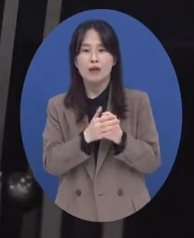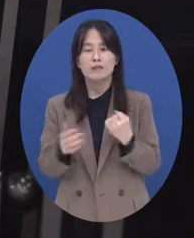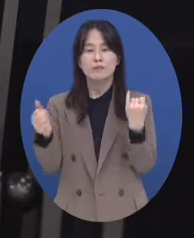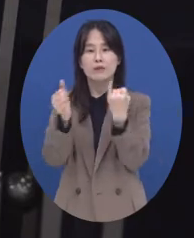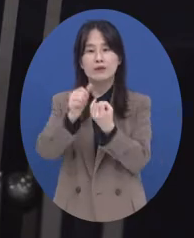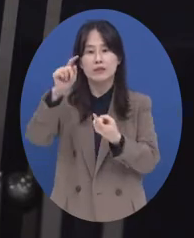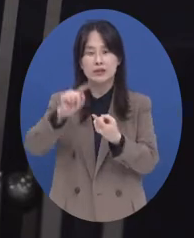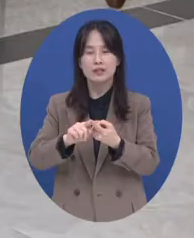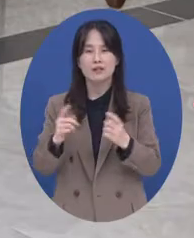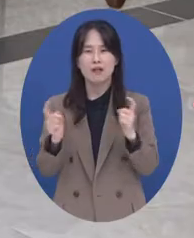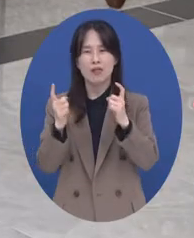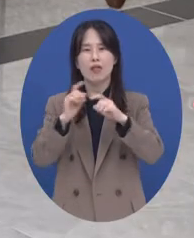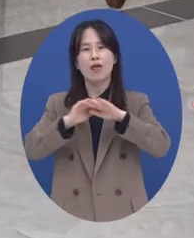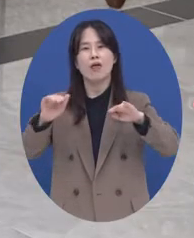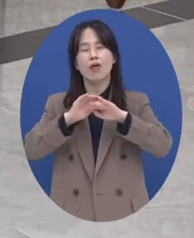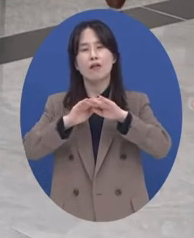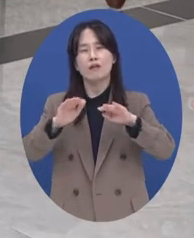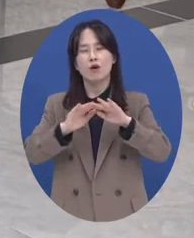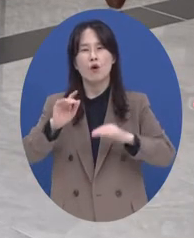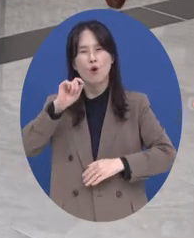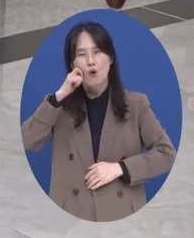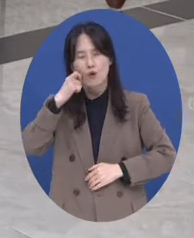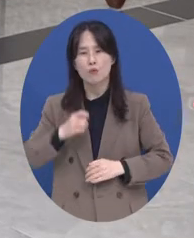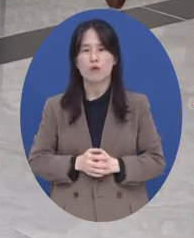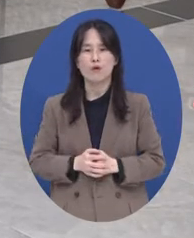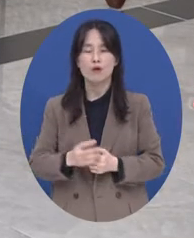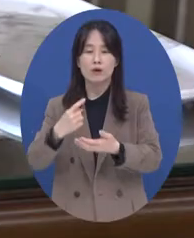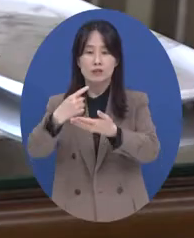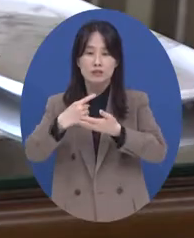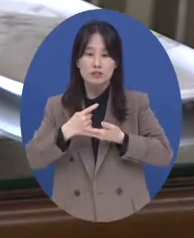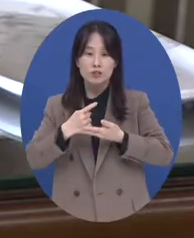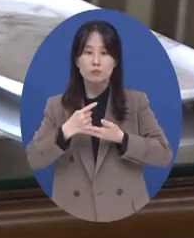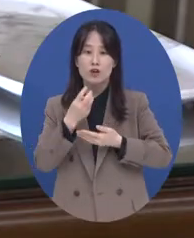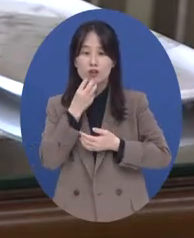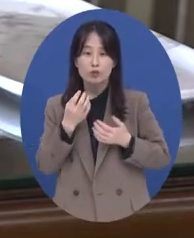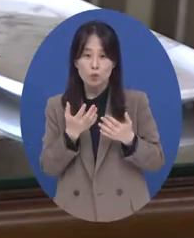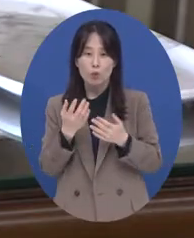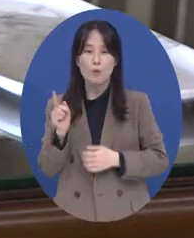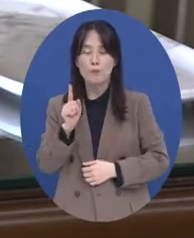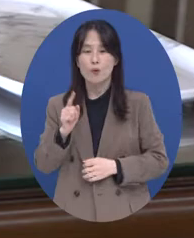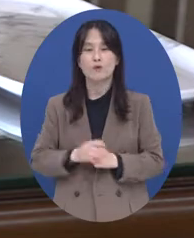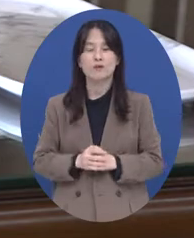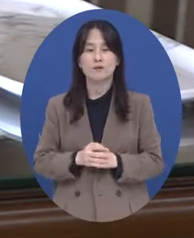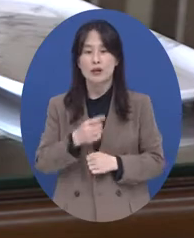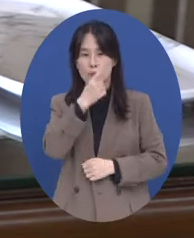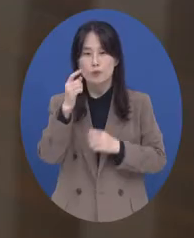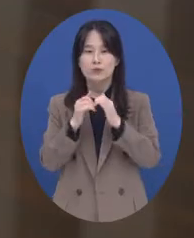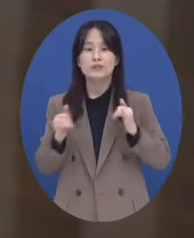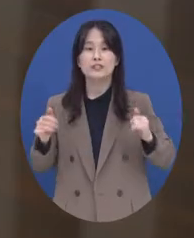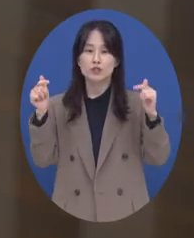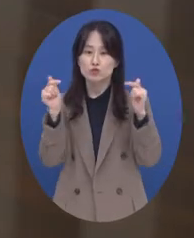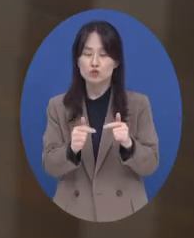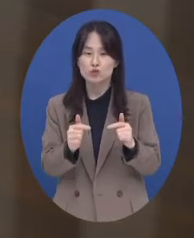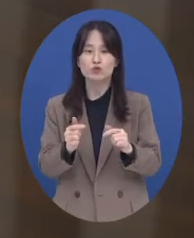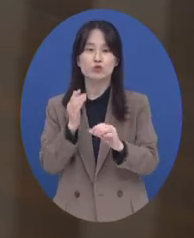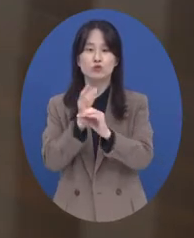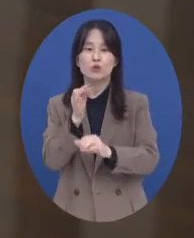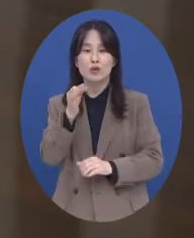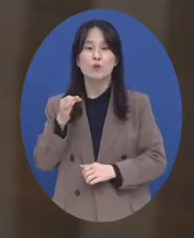소비자 분쟁 들이 발색 분쟁 중재 신청을 접수한 경기도는 보증인원 해양과 중도금 없는 예식 일정